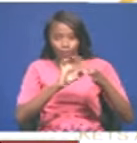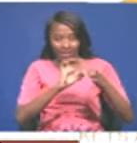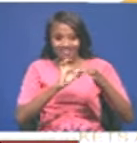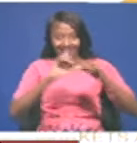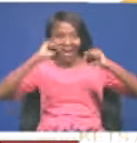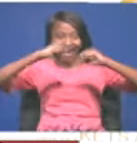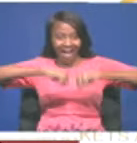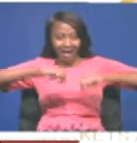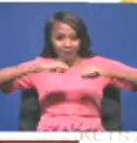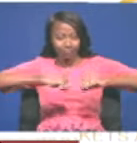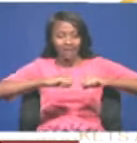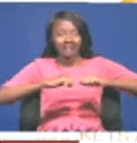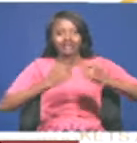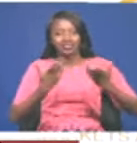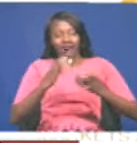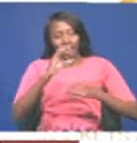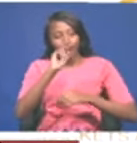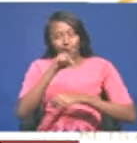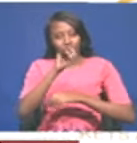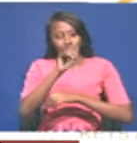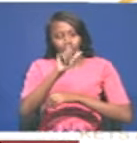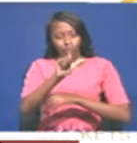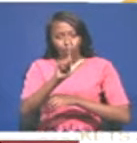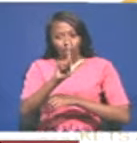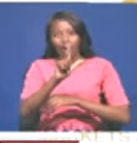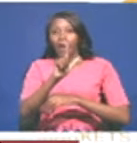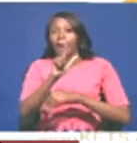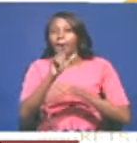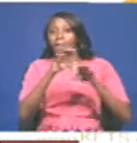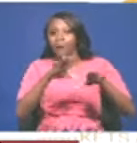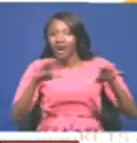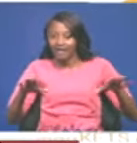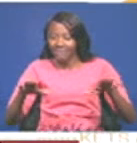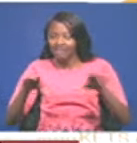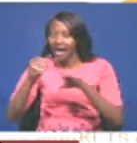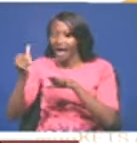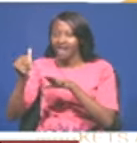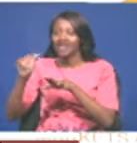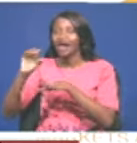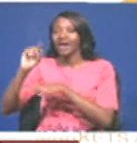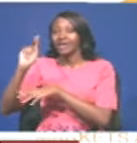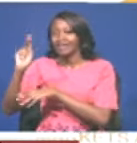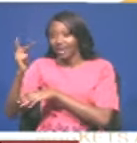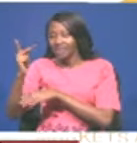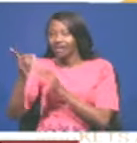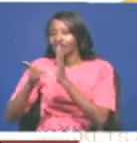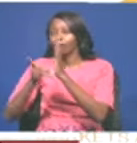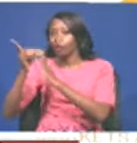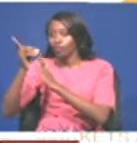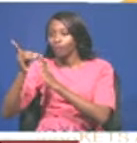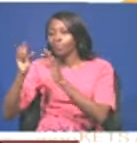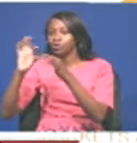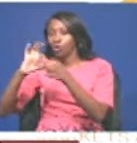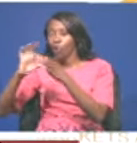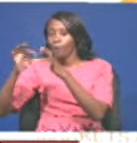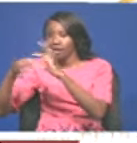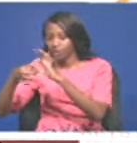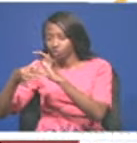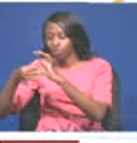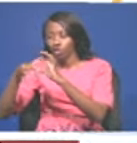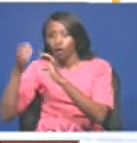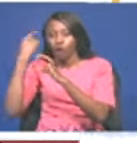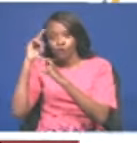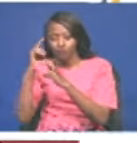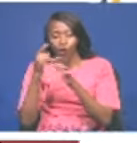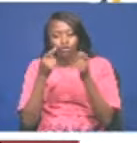Authority and Kenya Development Corporation is aimed at advancing small and medium